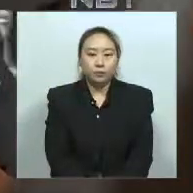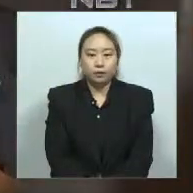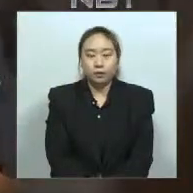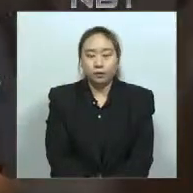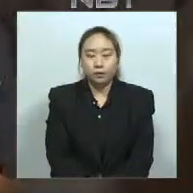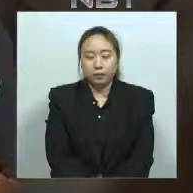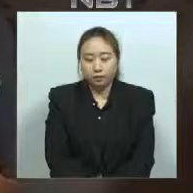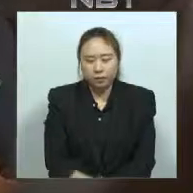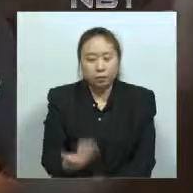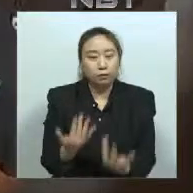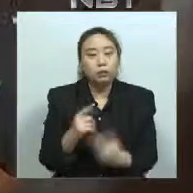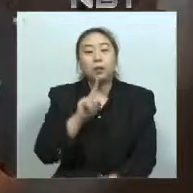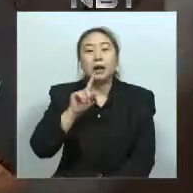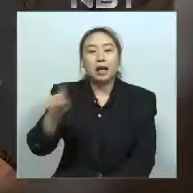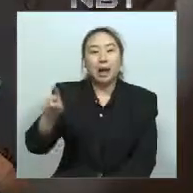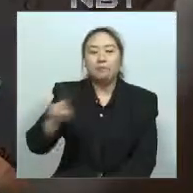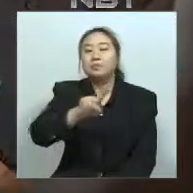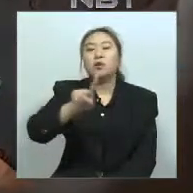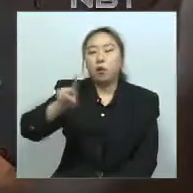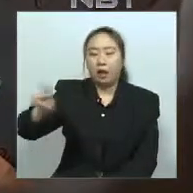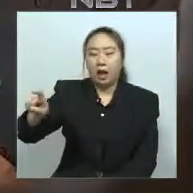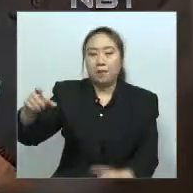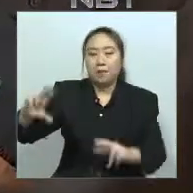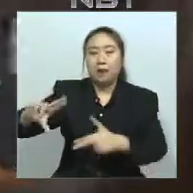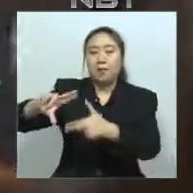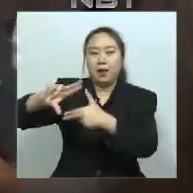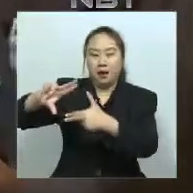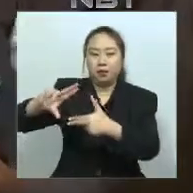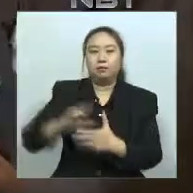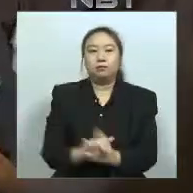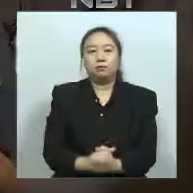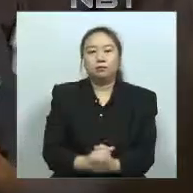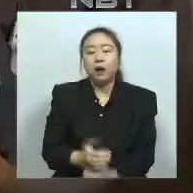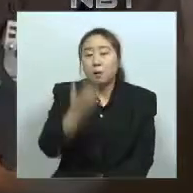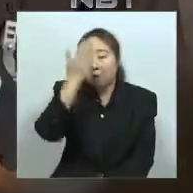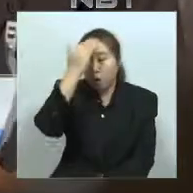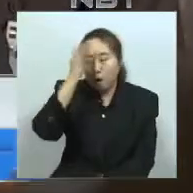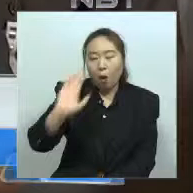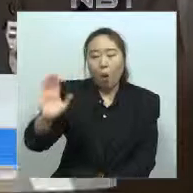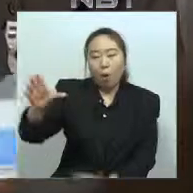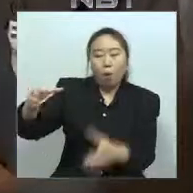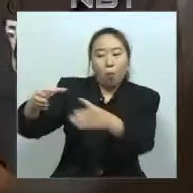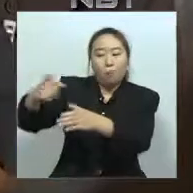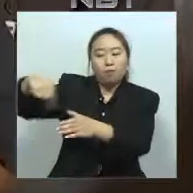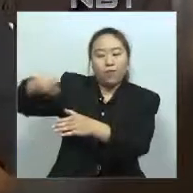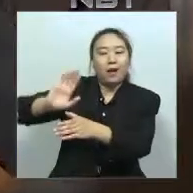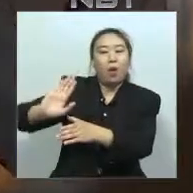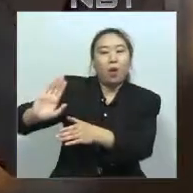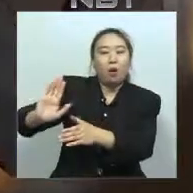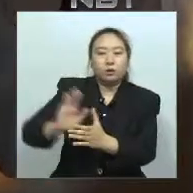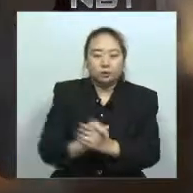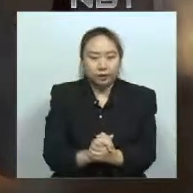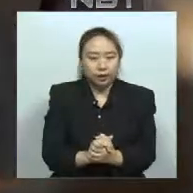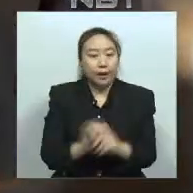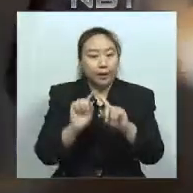อันนั้นต้องไปถามพลังประชารัฐนะครับเพราะว่าอาจจะเป็นเรื่องภายในของทางพรรคก็ได้นะครับแต่ว่าระห